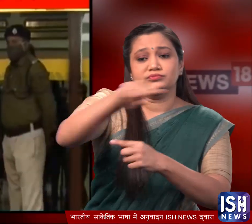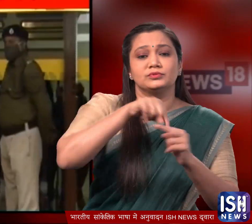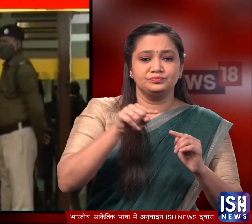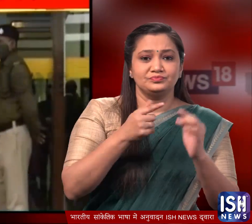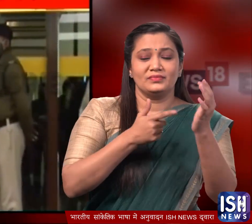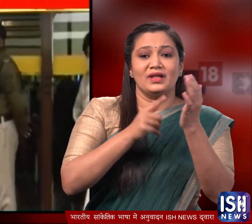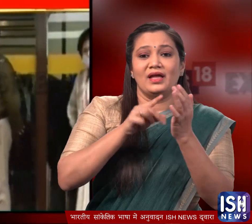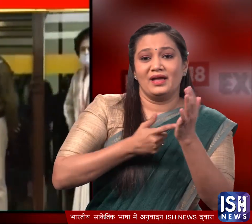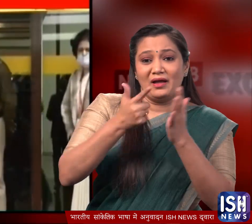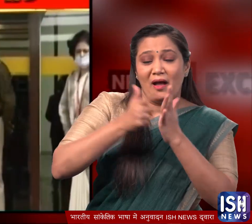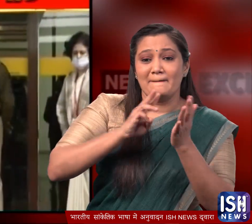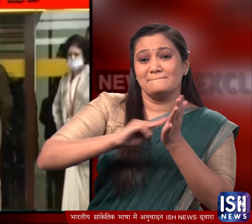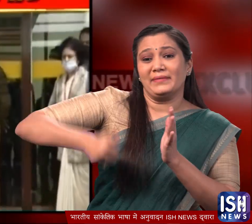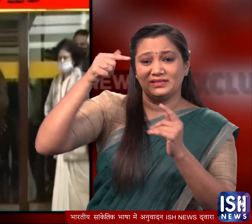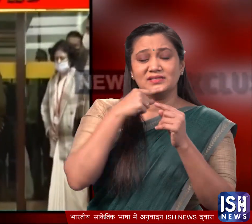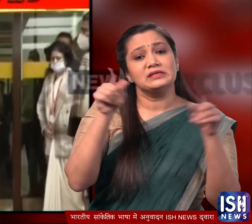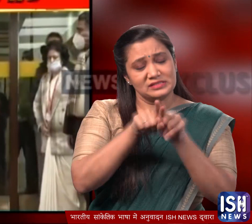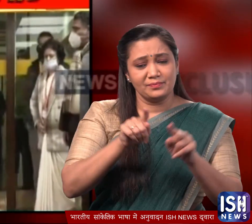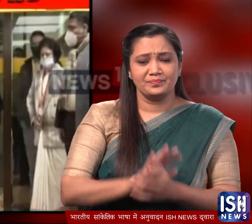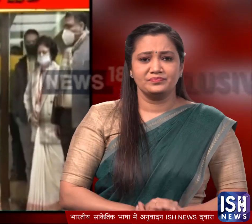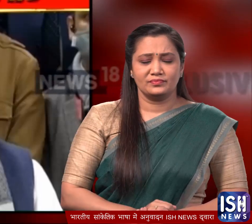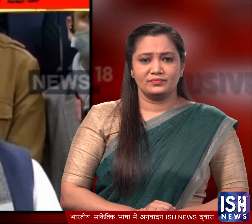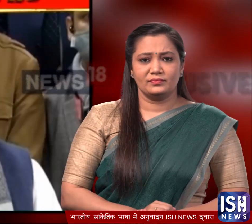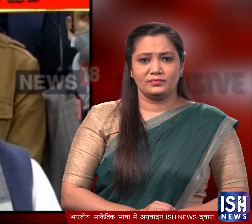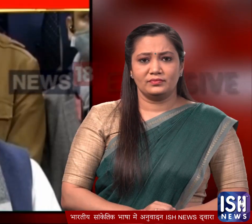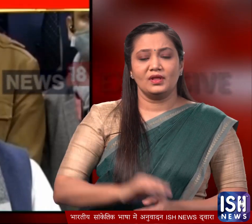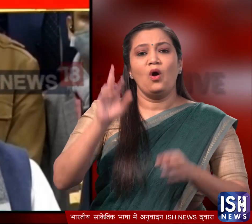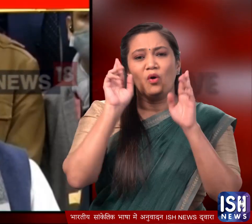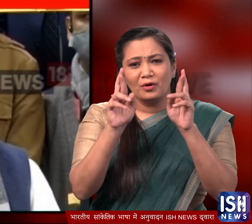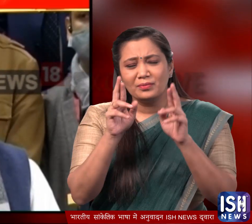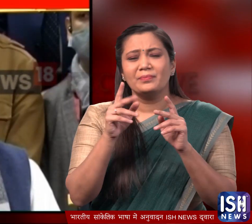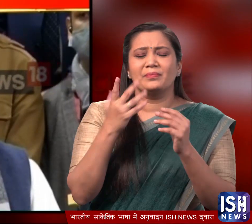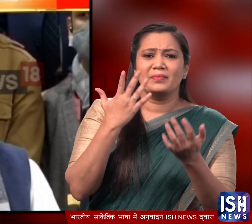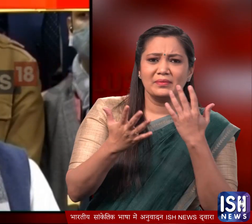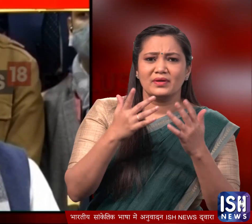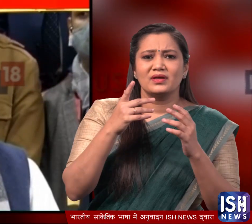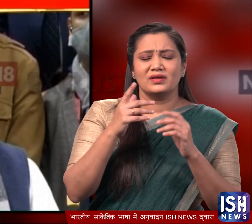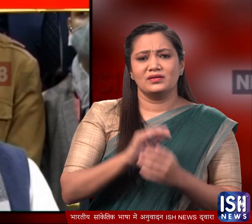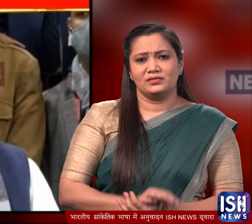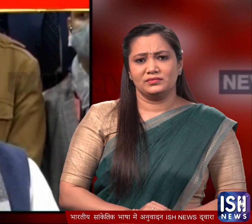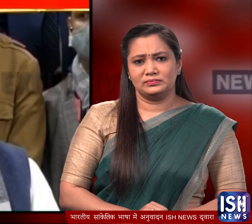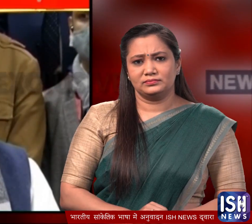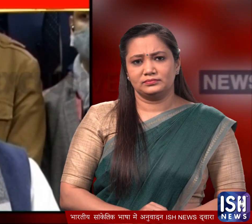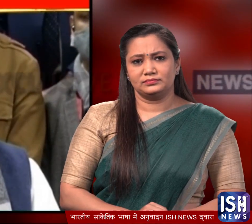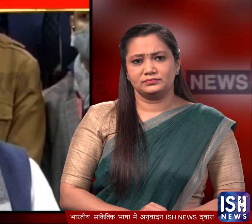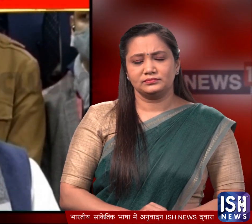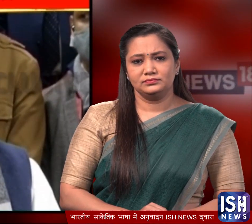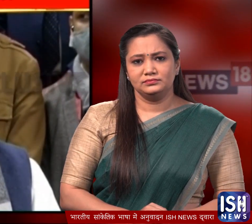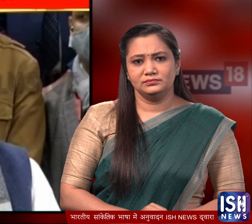जाएं। बैठक से बाहर आए कृषि मंत्री की बातों से भी यही संकेत मिले। संभावना व्यक्त की जा सकती